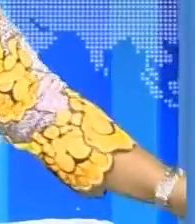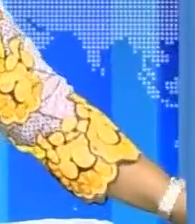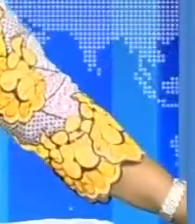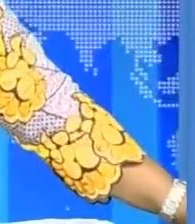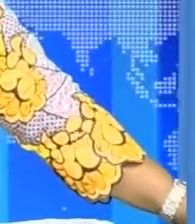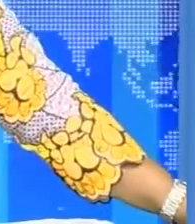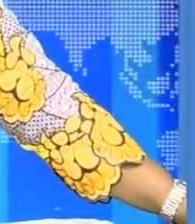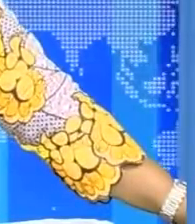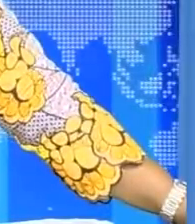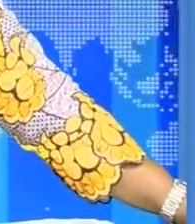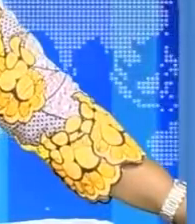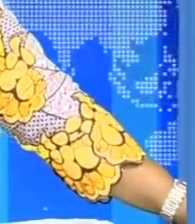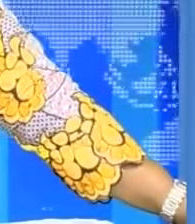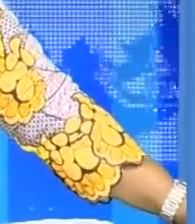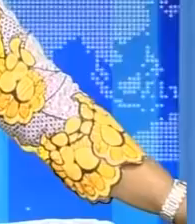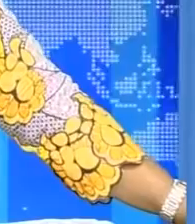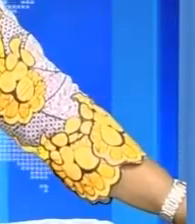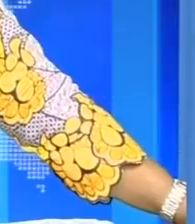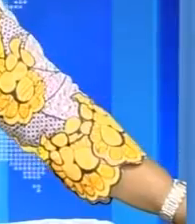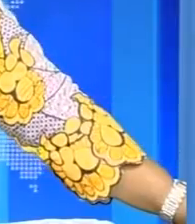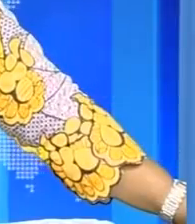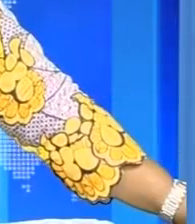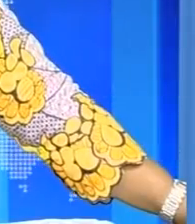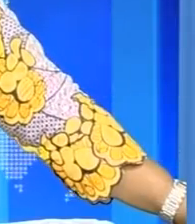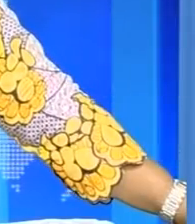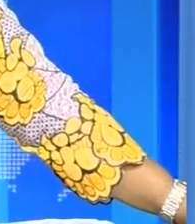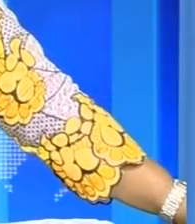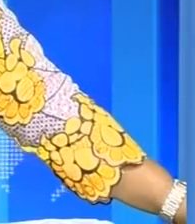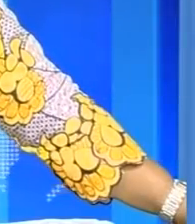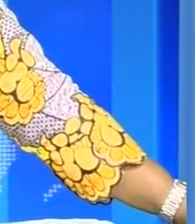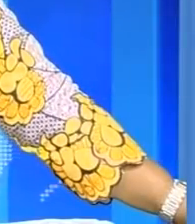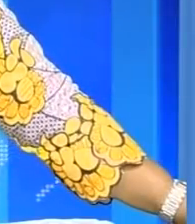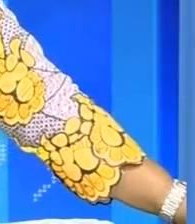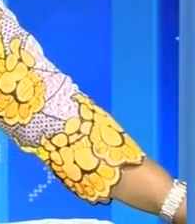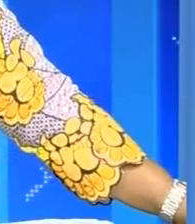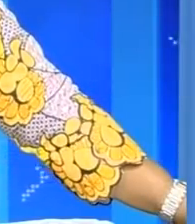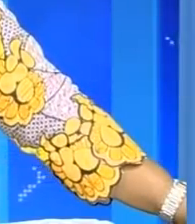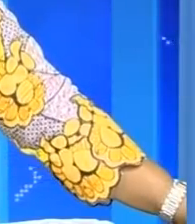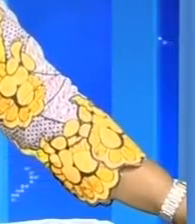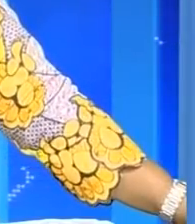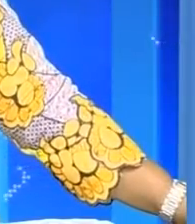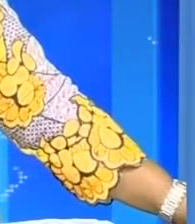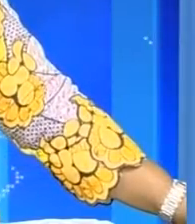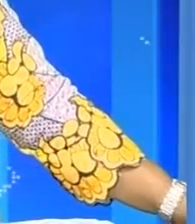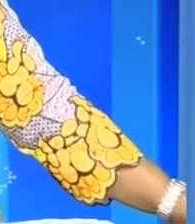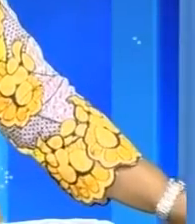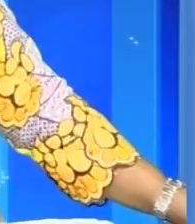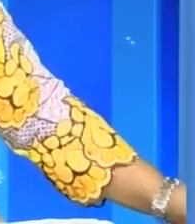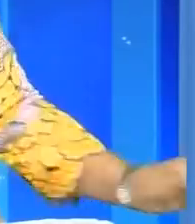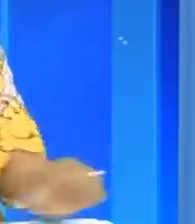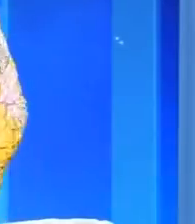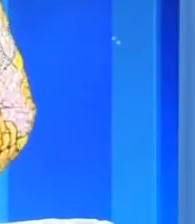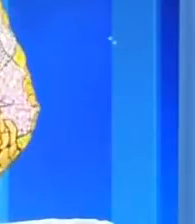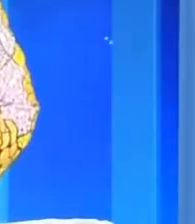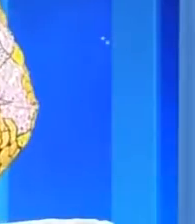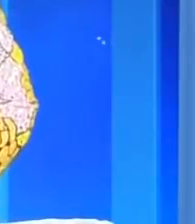claude un sing boullier n'a et son épouse dr marie christine qu'à signer la loi